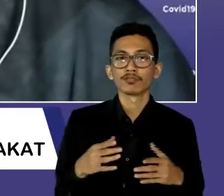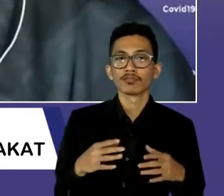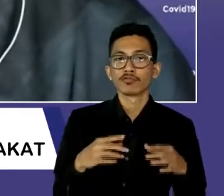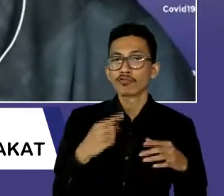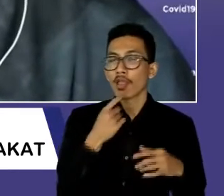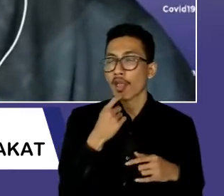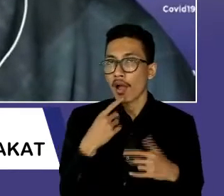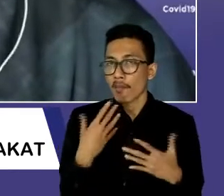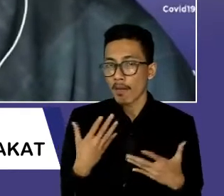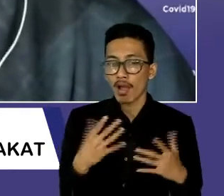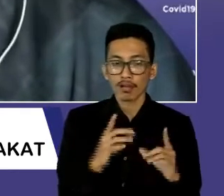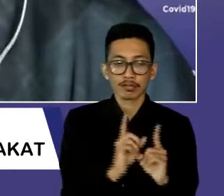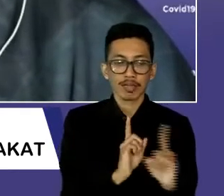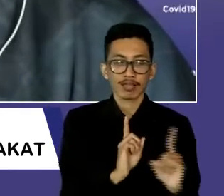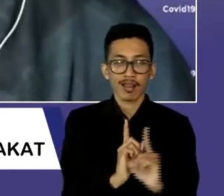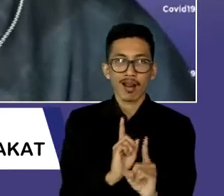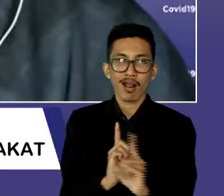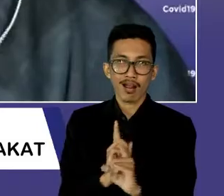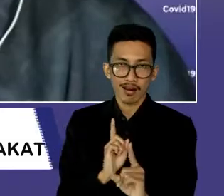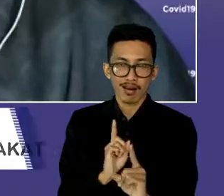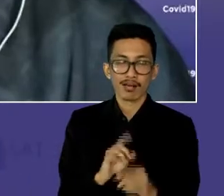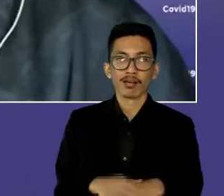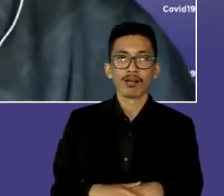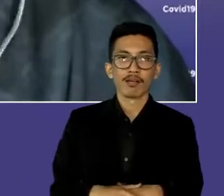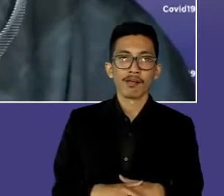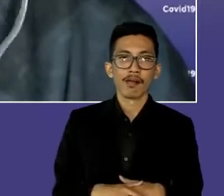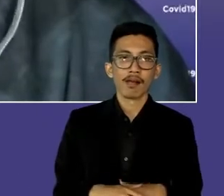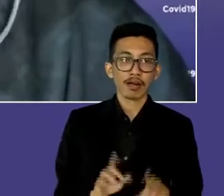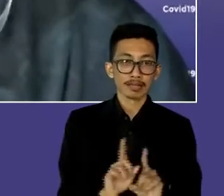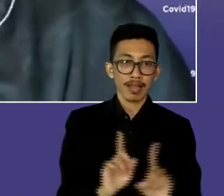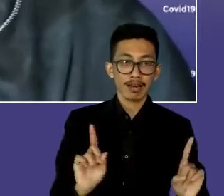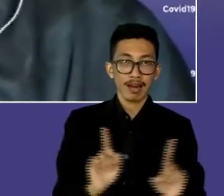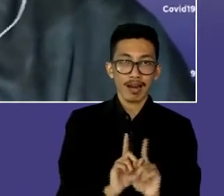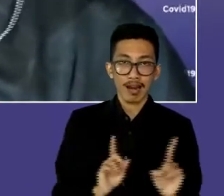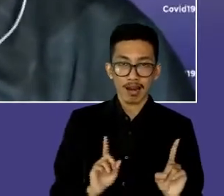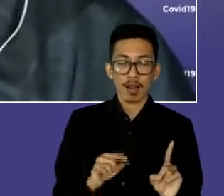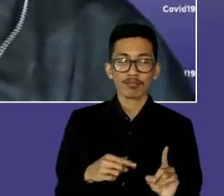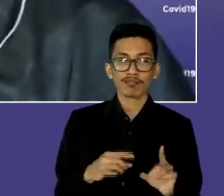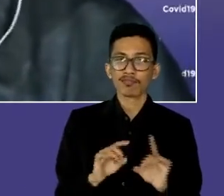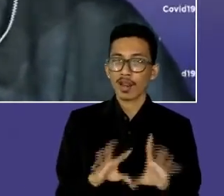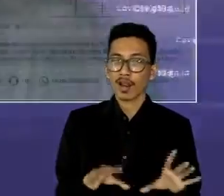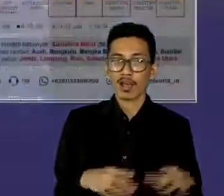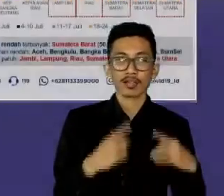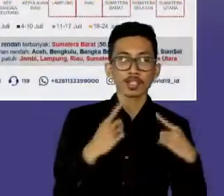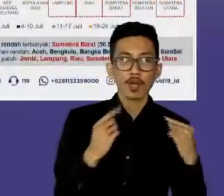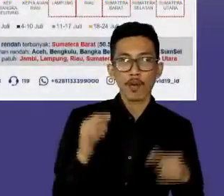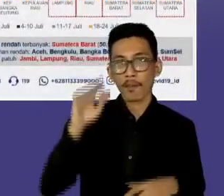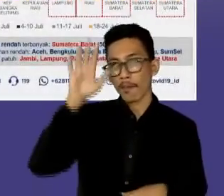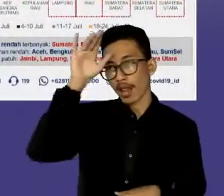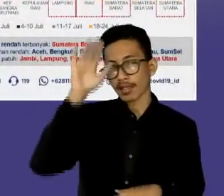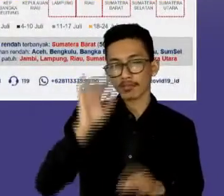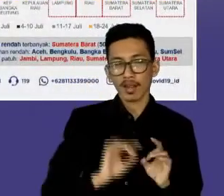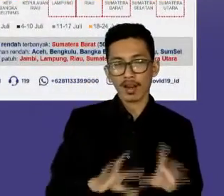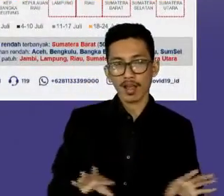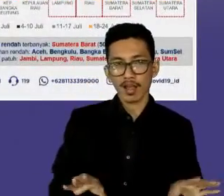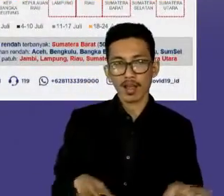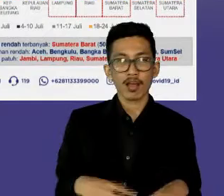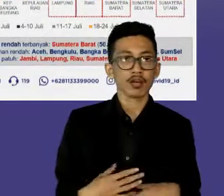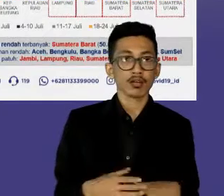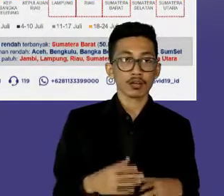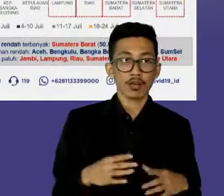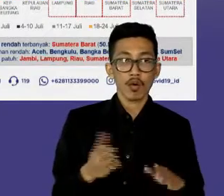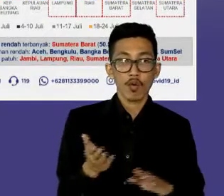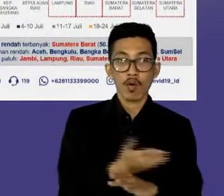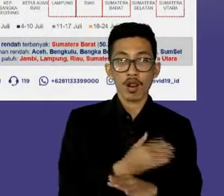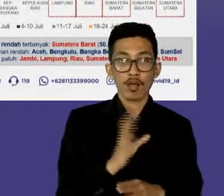kepatuhan menjaga jarak, betul. Jadi kalau untuk jaga jarak, ini beda nih Pulau Jawa dan Balinya, Dokter Lula. Kalau tadi kan masker